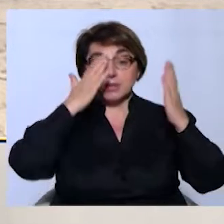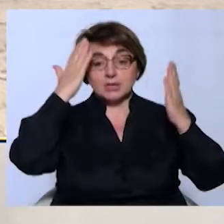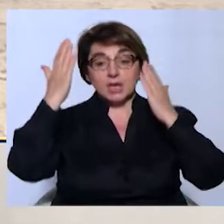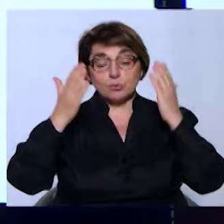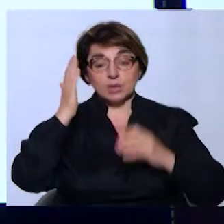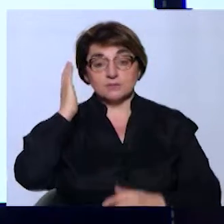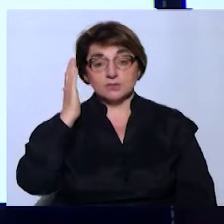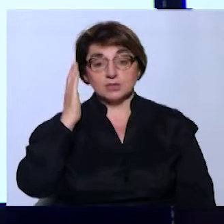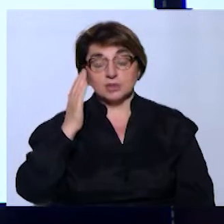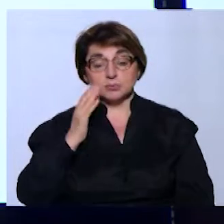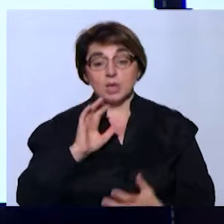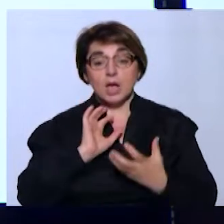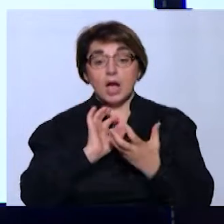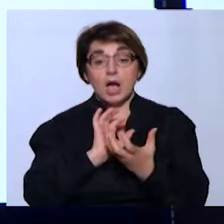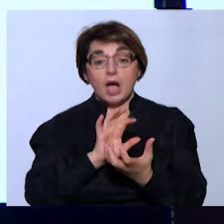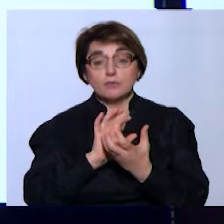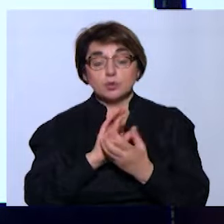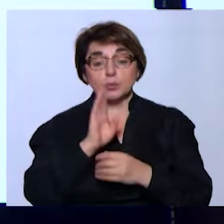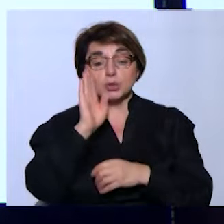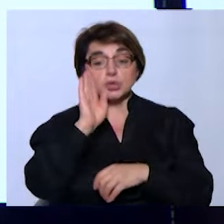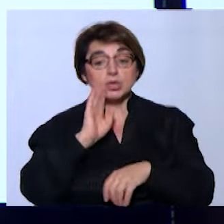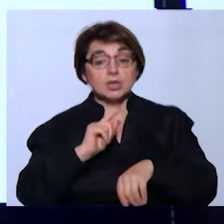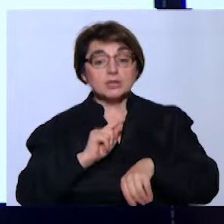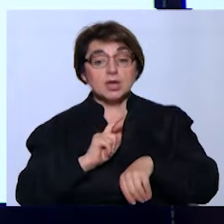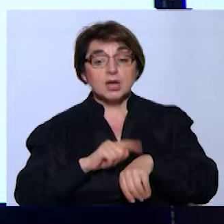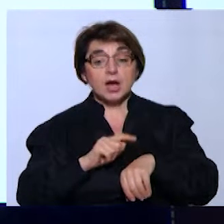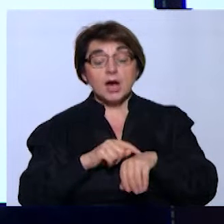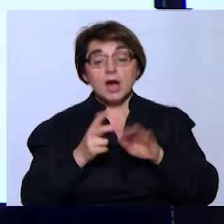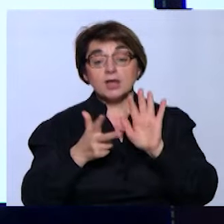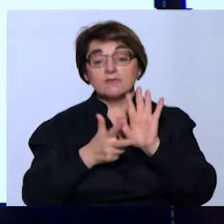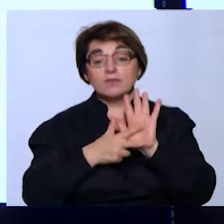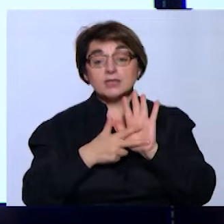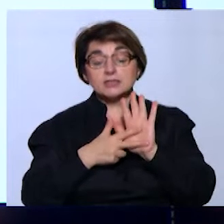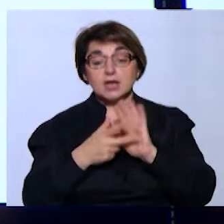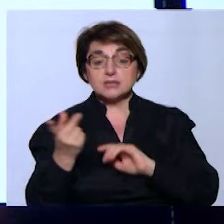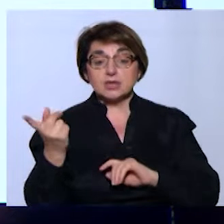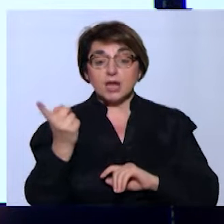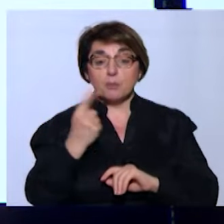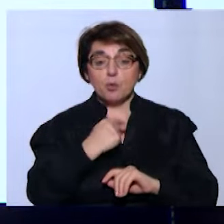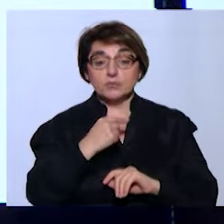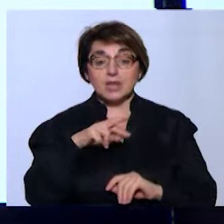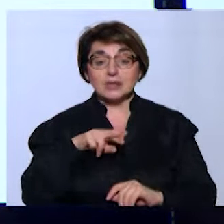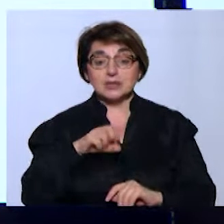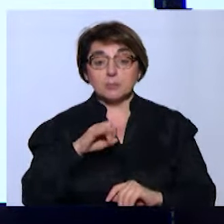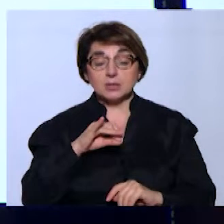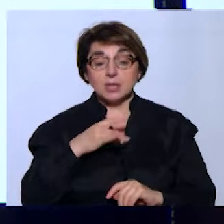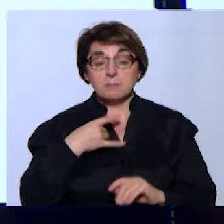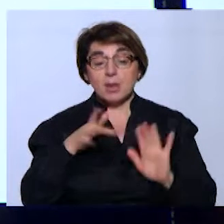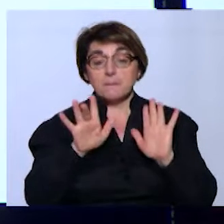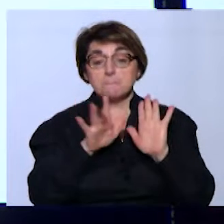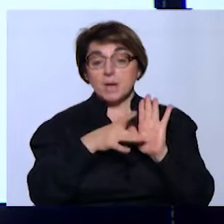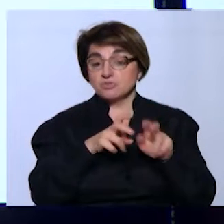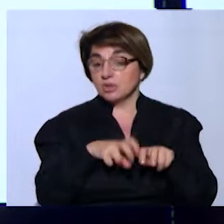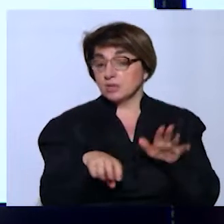ვიქნებით. ავტობუსი დილის 8 საათზე გამოვიდა დმანისიდან. მე ფანჯარასთან